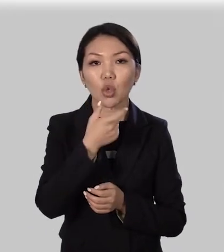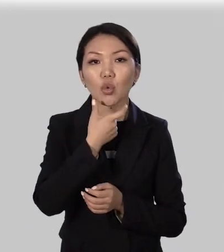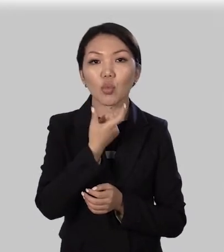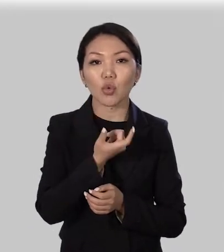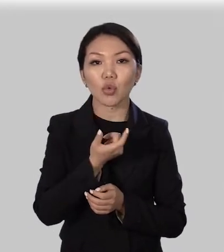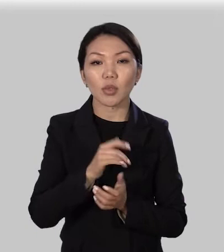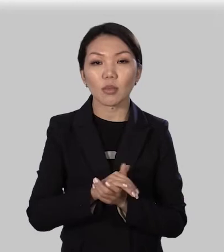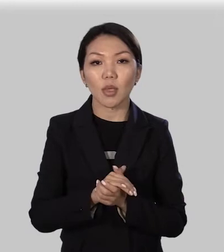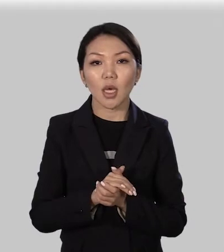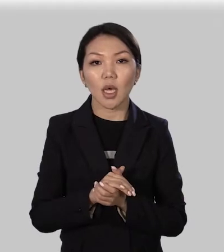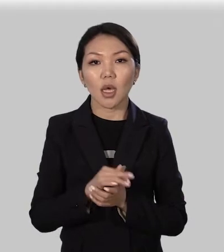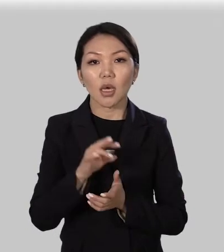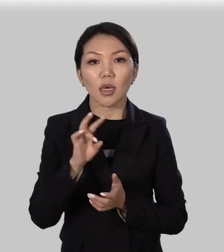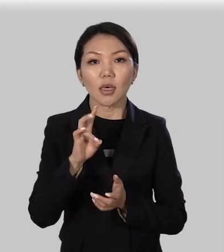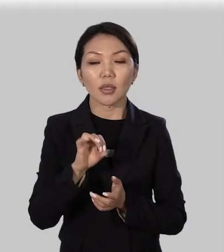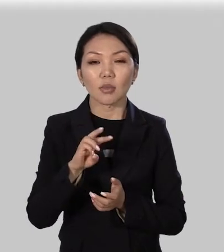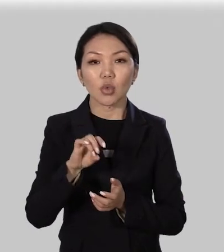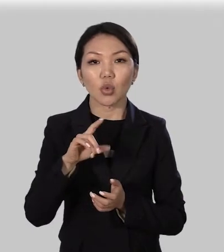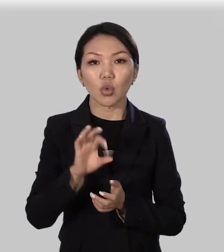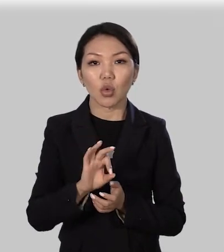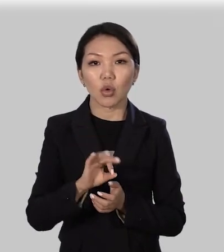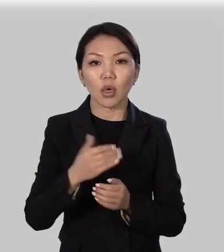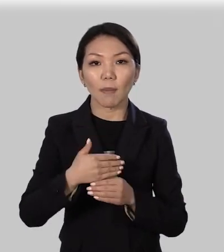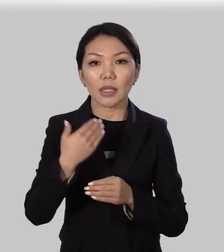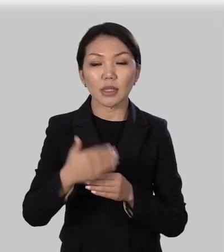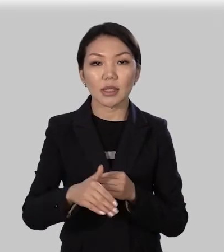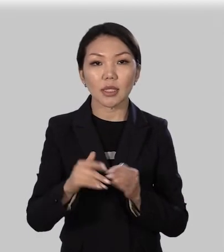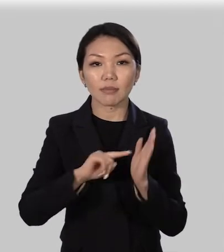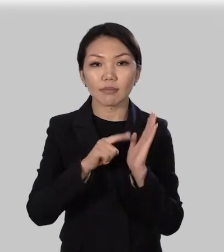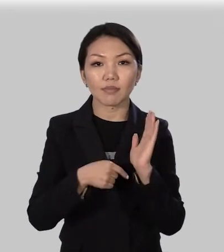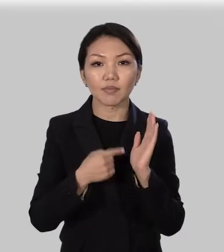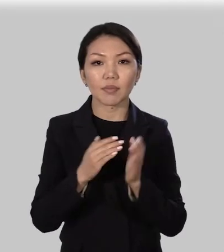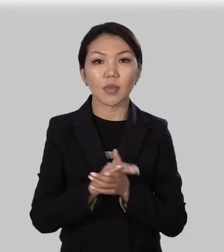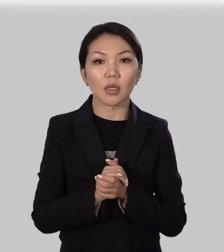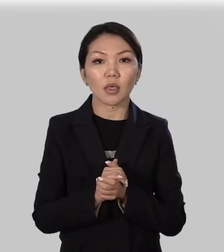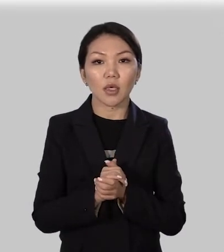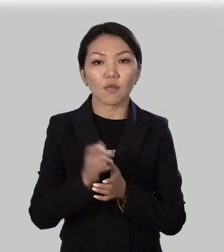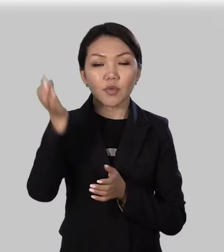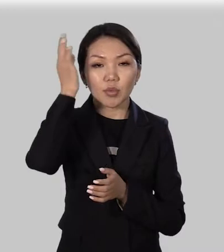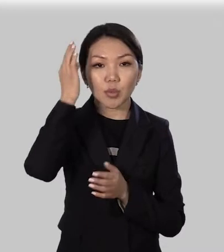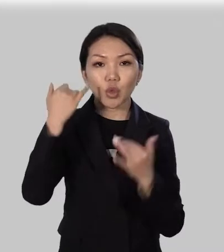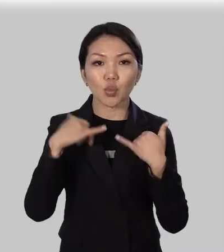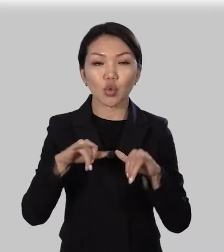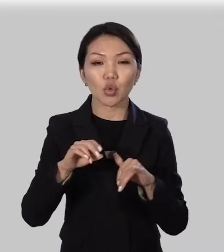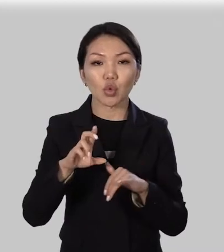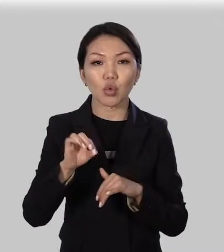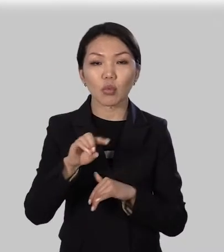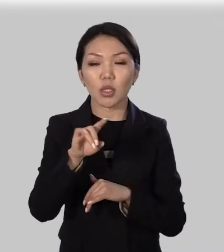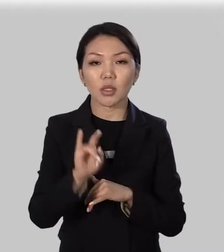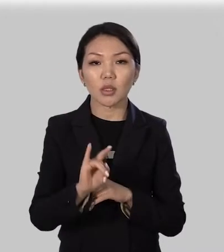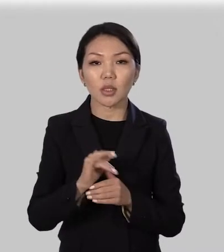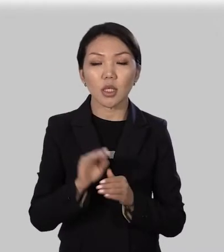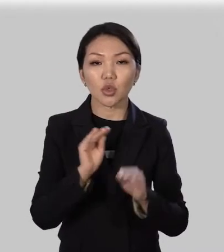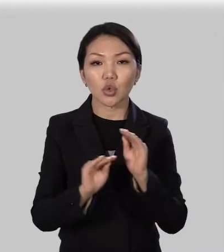Отделяют предикативную часть сложно подчиненного предложения, когда вновь и вновь вспоминаем чудные образы, созданные